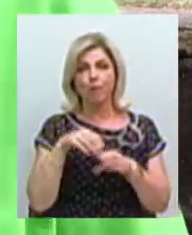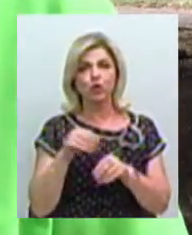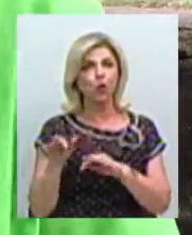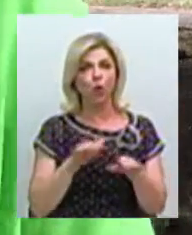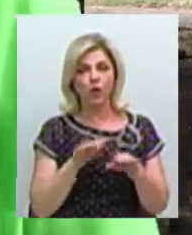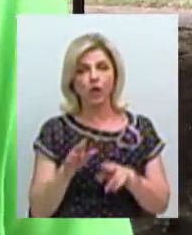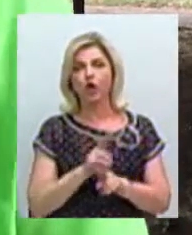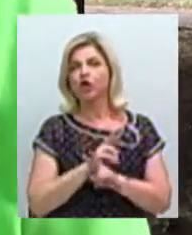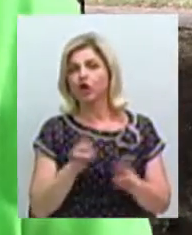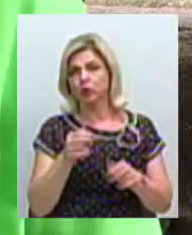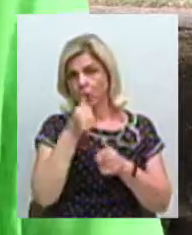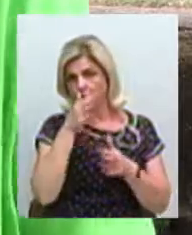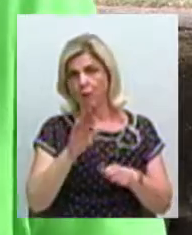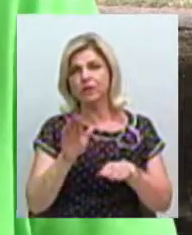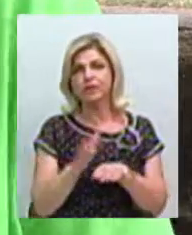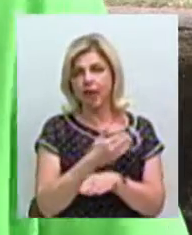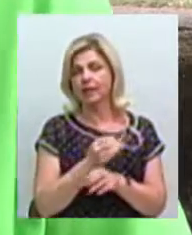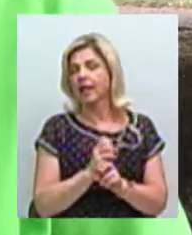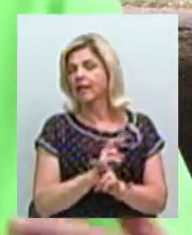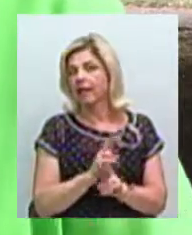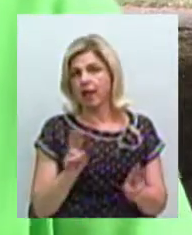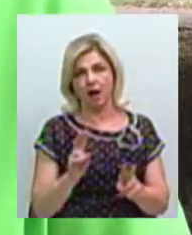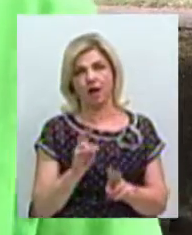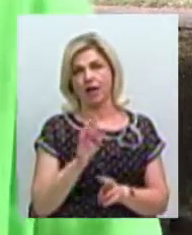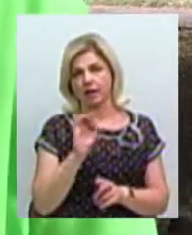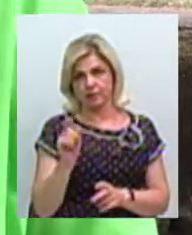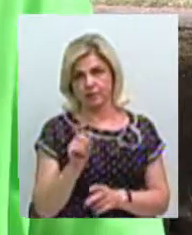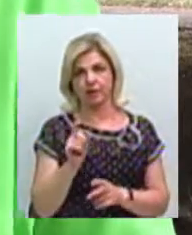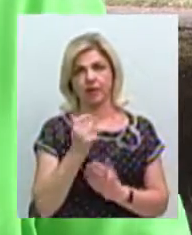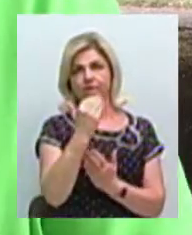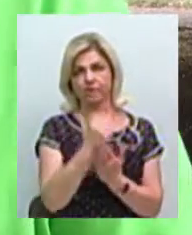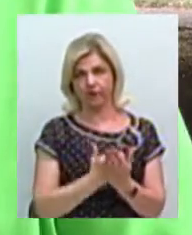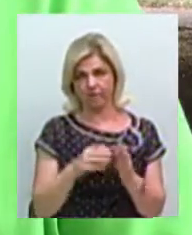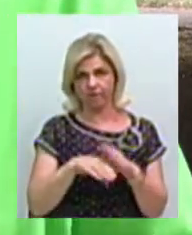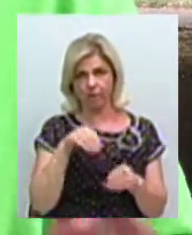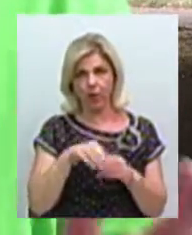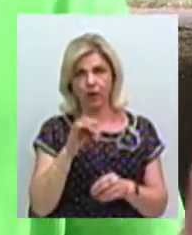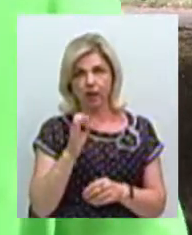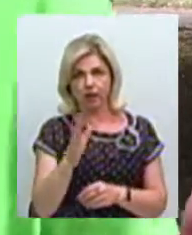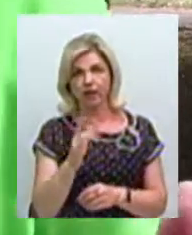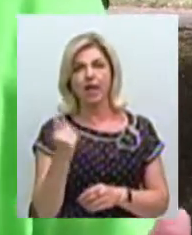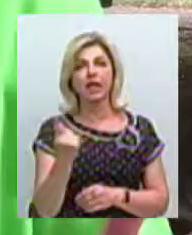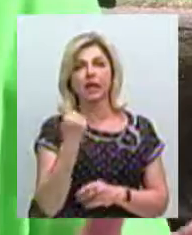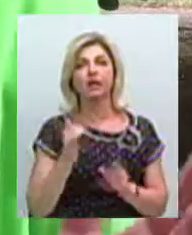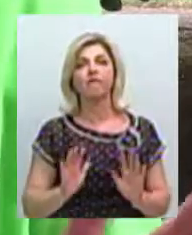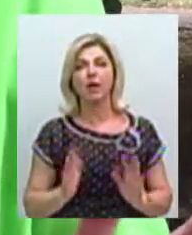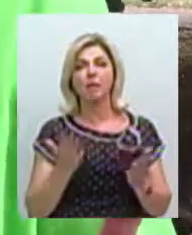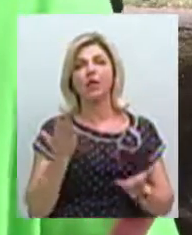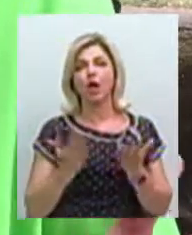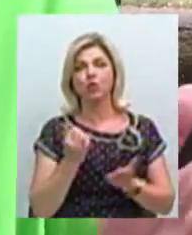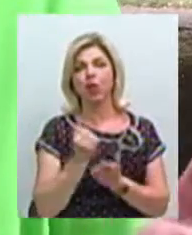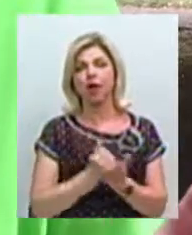ніхто не може бути знятий ніяк фізично з виборів. Єдиний випадок, якщо